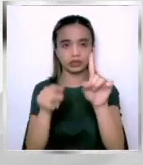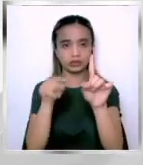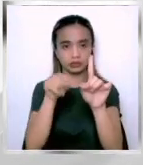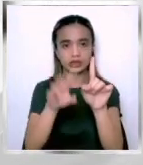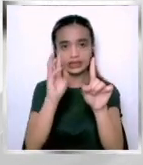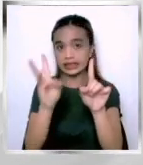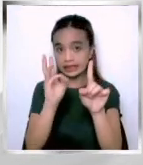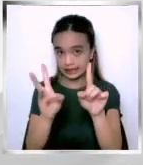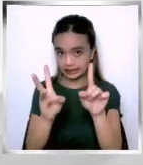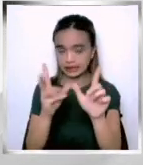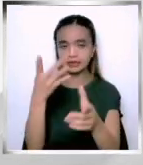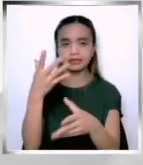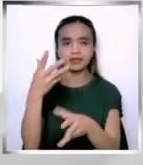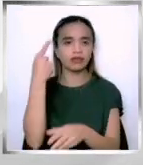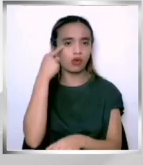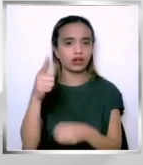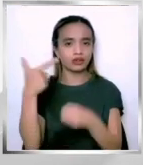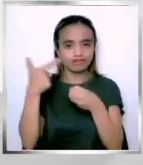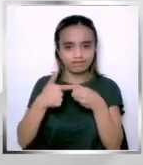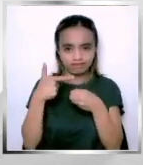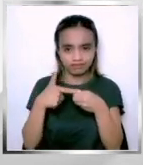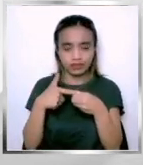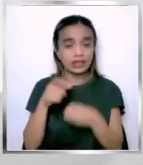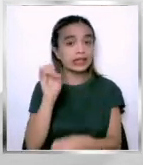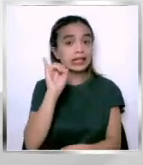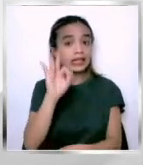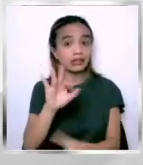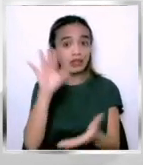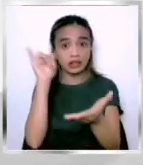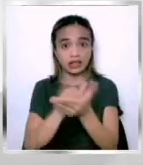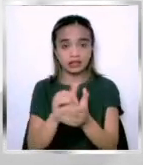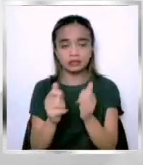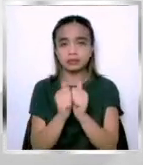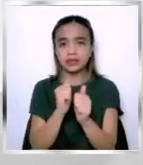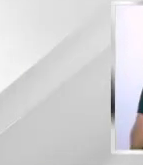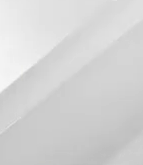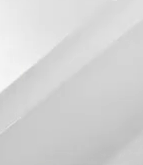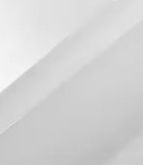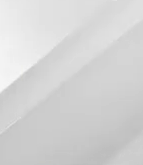naman sa gasolina. Kung sakali ito na ang pang-apat na sunod na linggo may price hike.